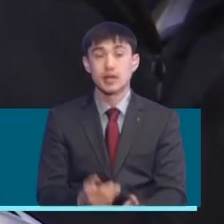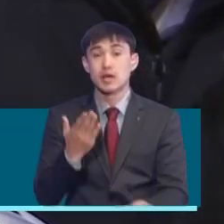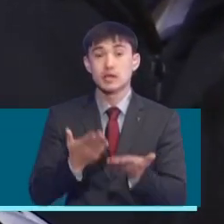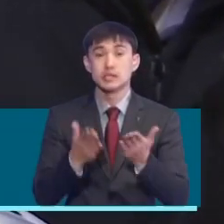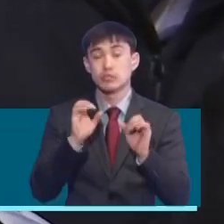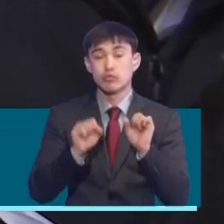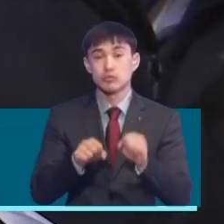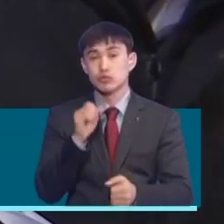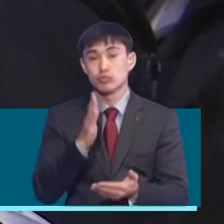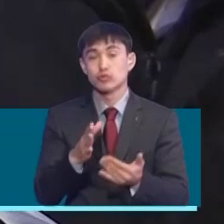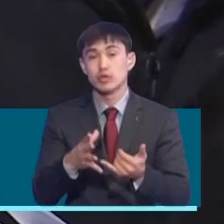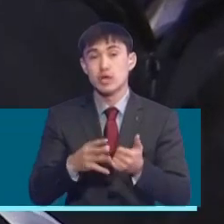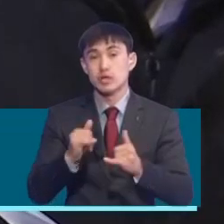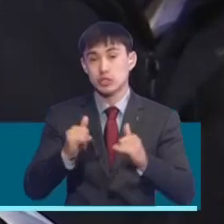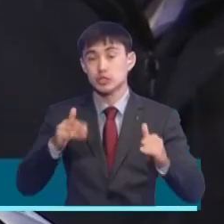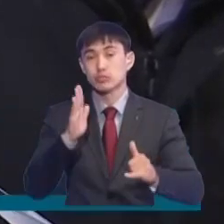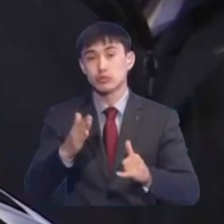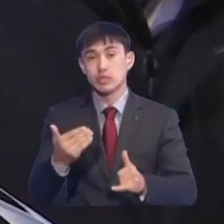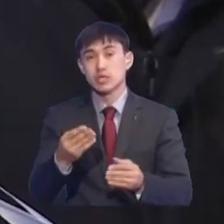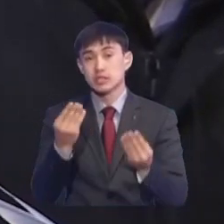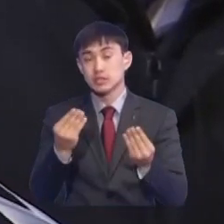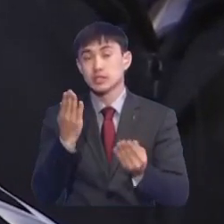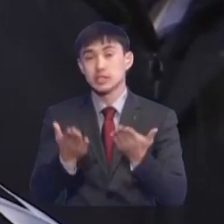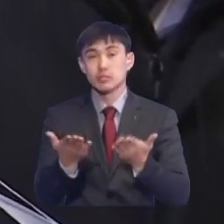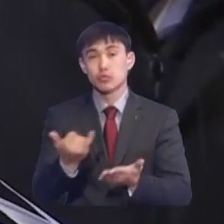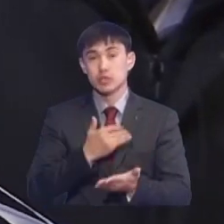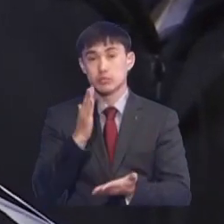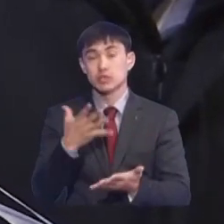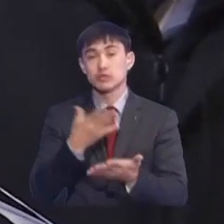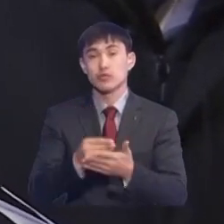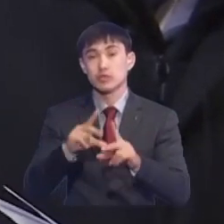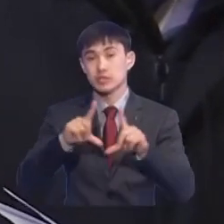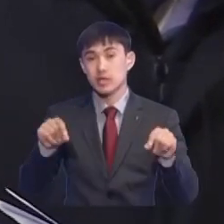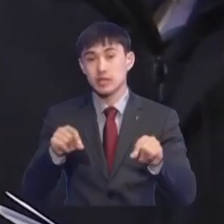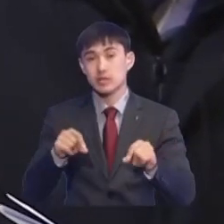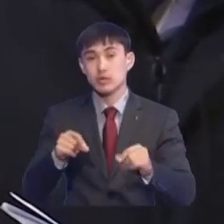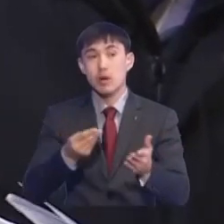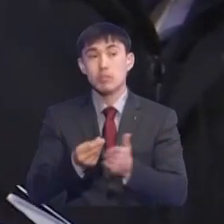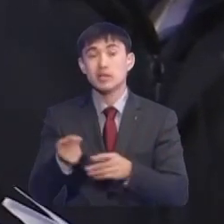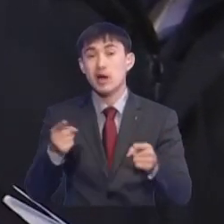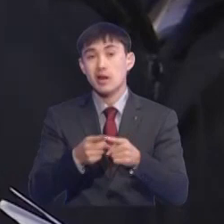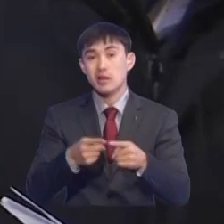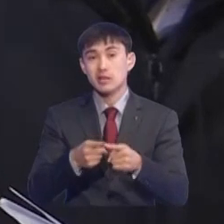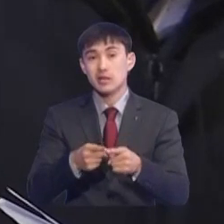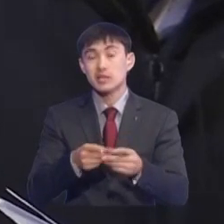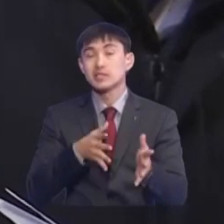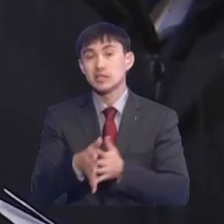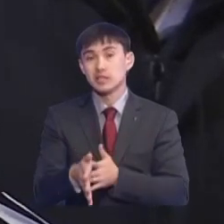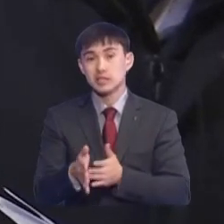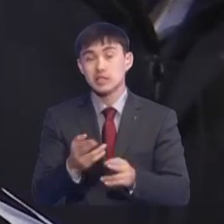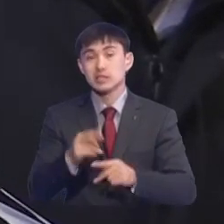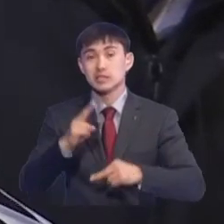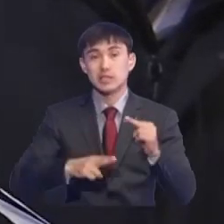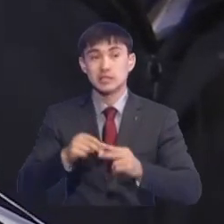если будет возможность будем расширяться было бы замечательно если бы у нас было своё здание так опата за аренду помещение дело затратное для